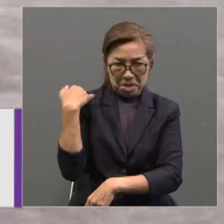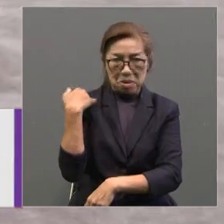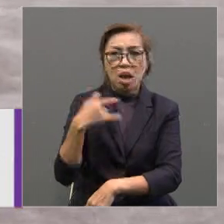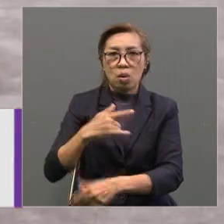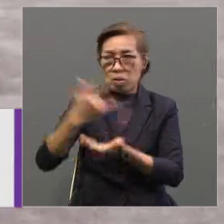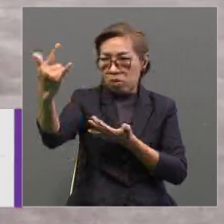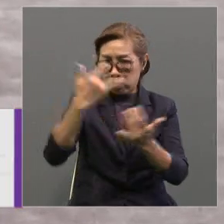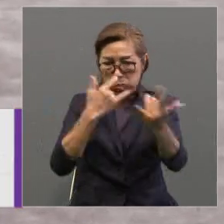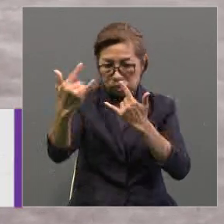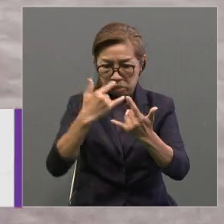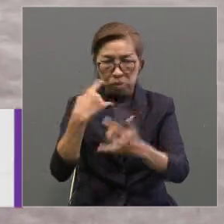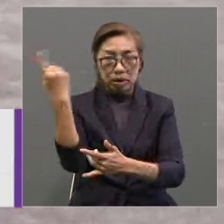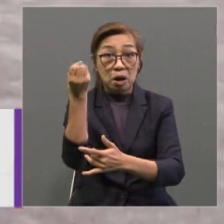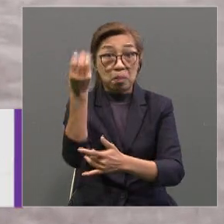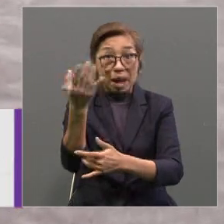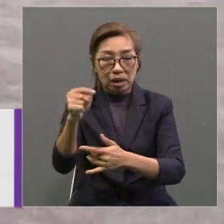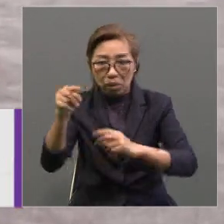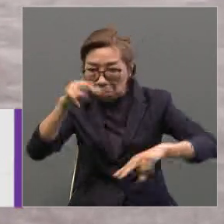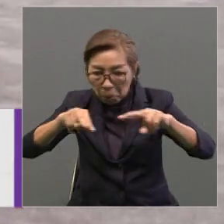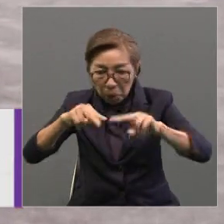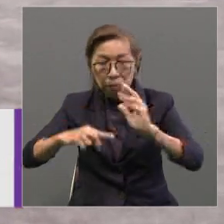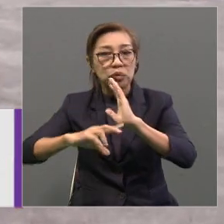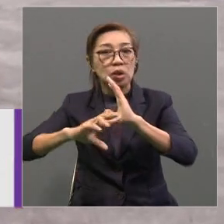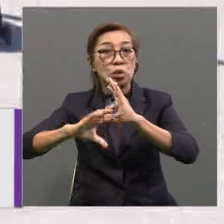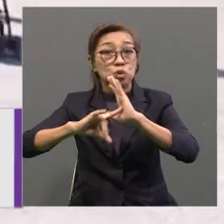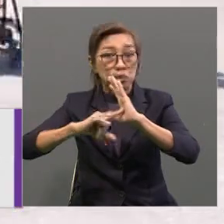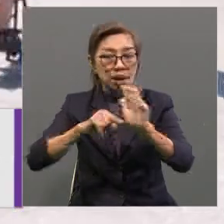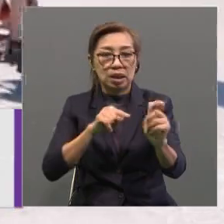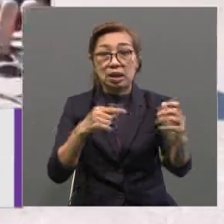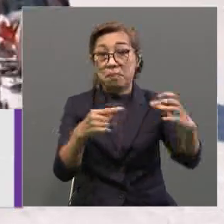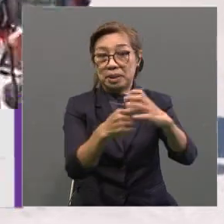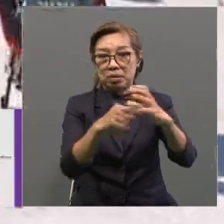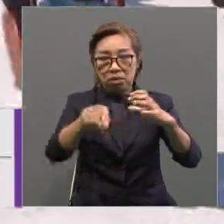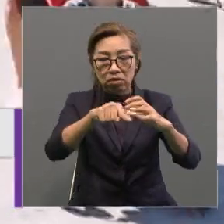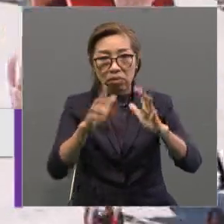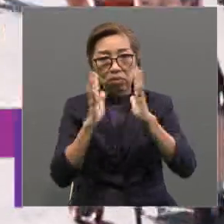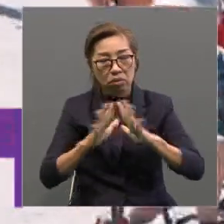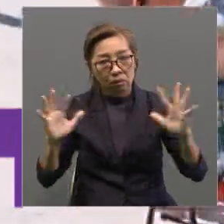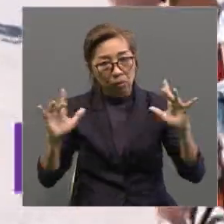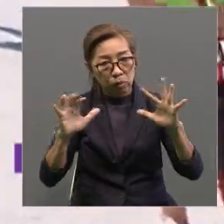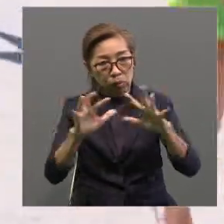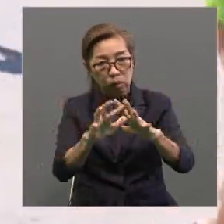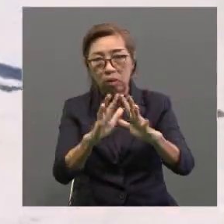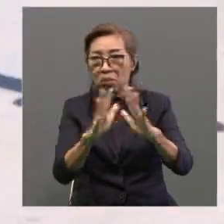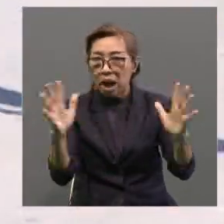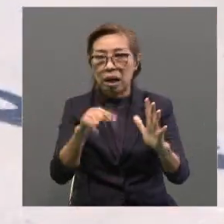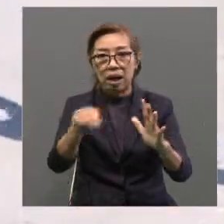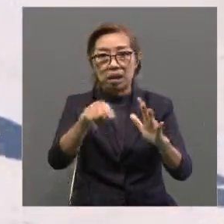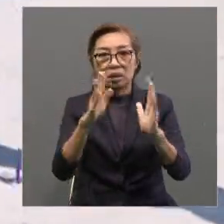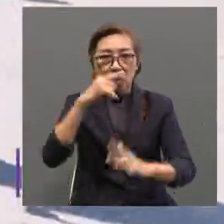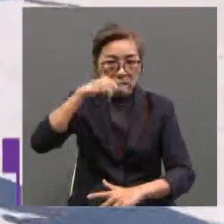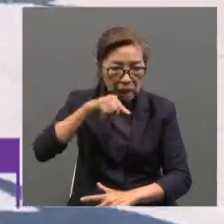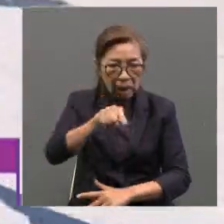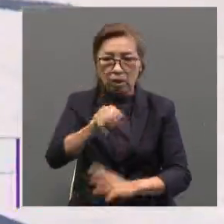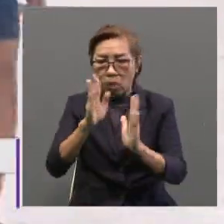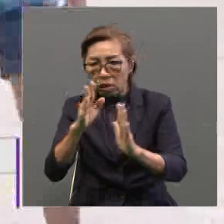เต็มรูปแบบแล้วเนี่ยที่ชลบุรีเองโดยเฉพาะพัทยาครับตอนนี้กลับมาคึกคักอีกครั้งนักท่องเที่ยวทั้งคนไทย